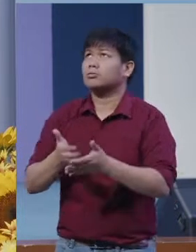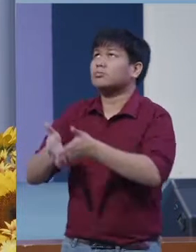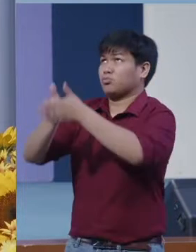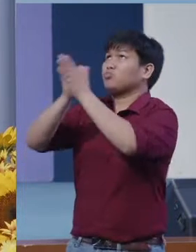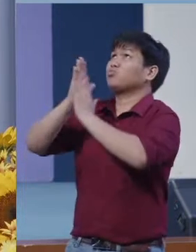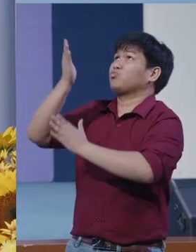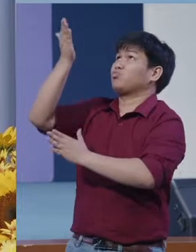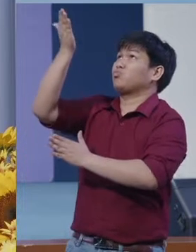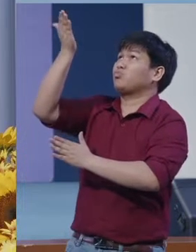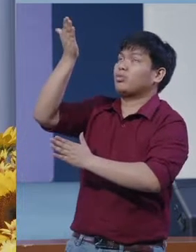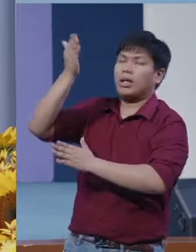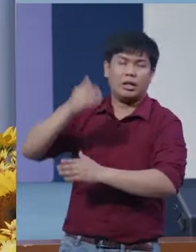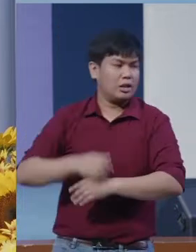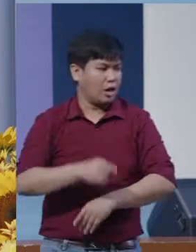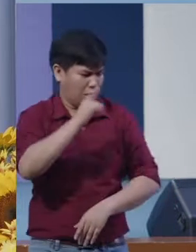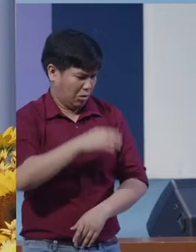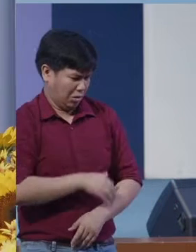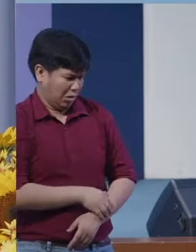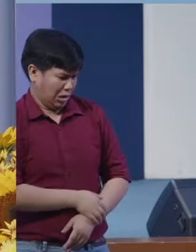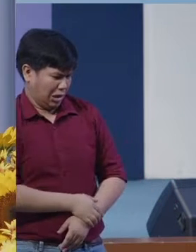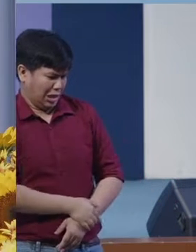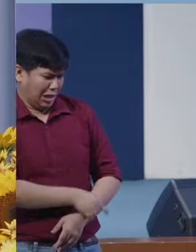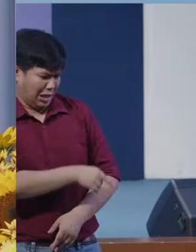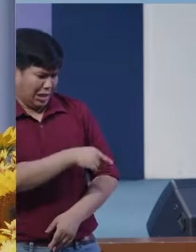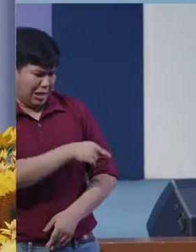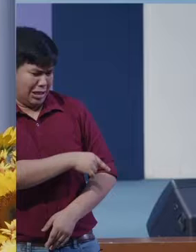passions. You adulterous people.